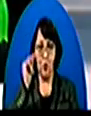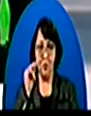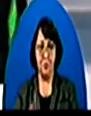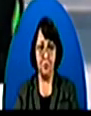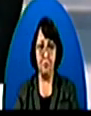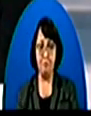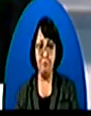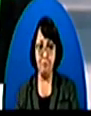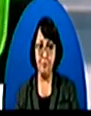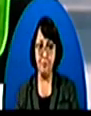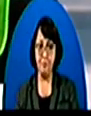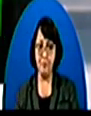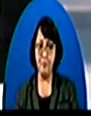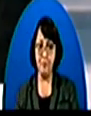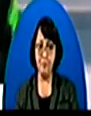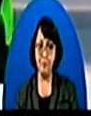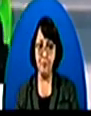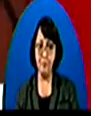өгсөн.